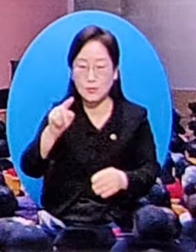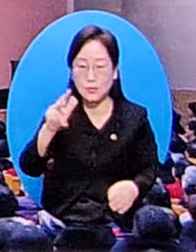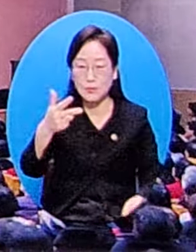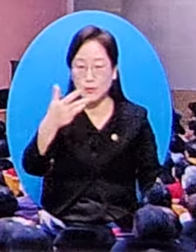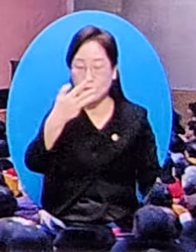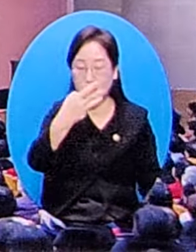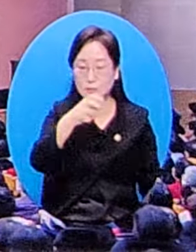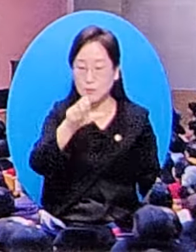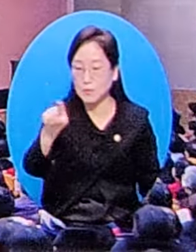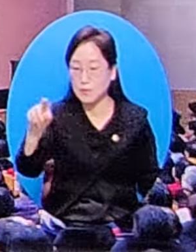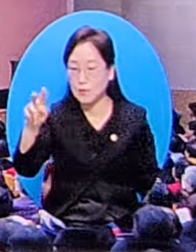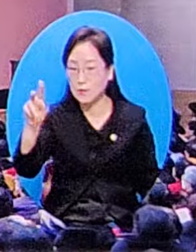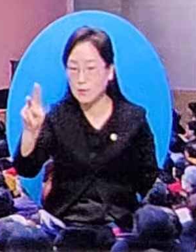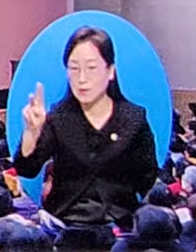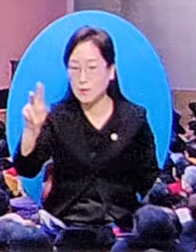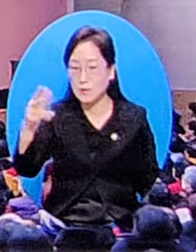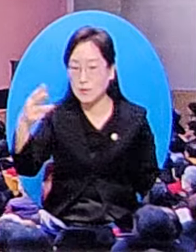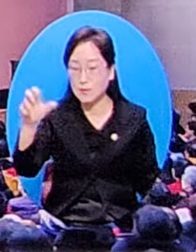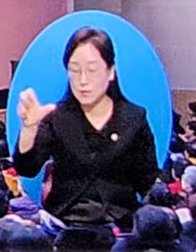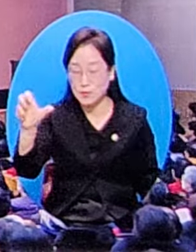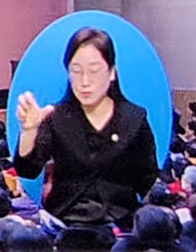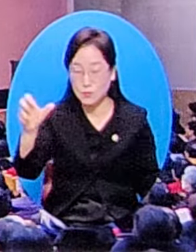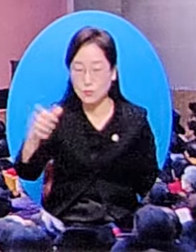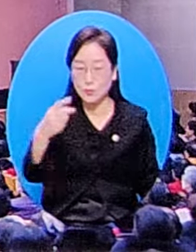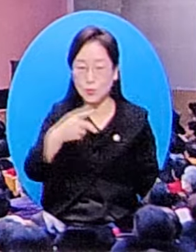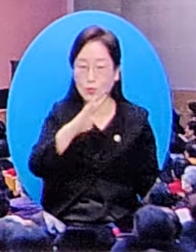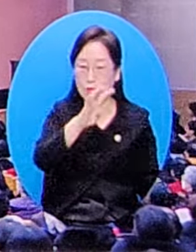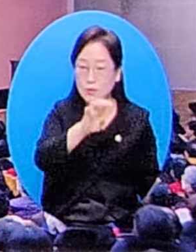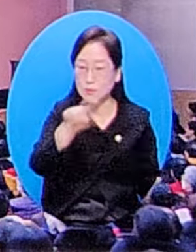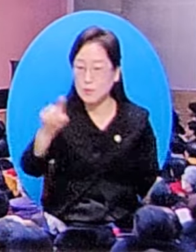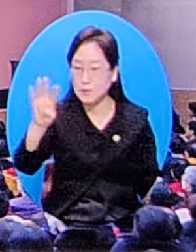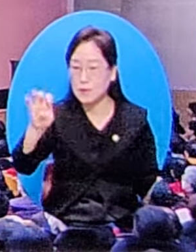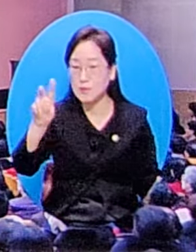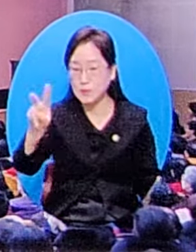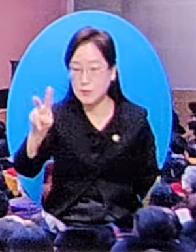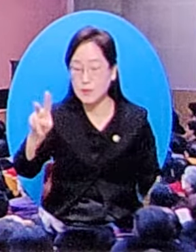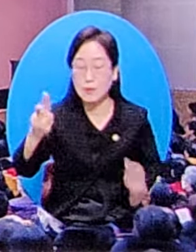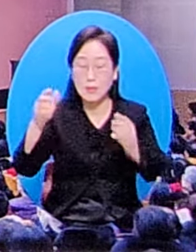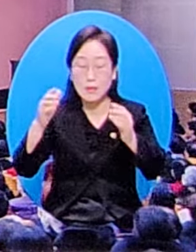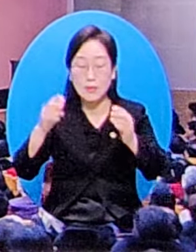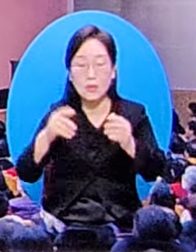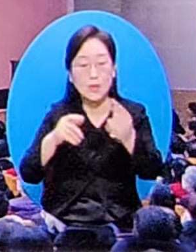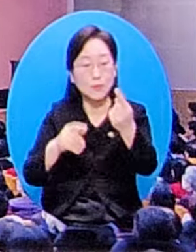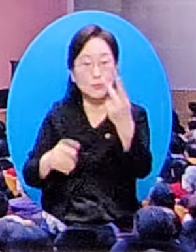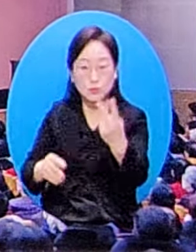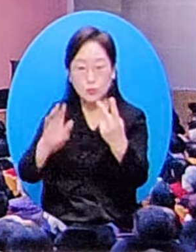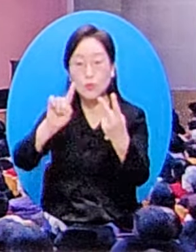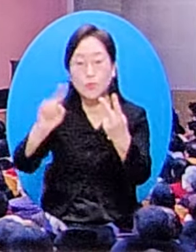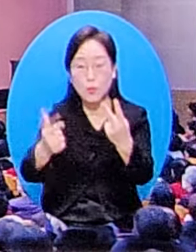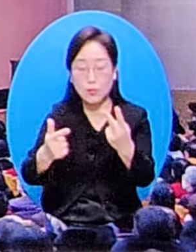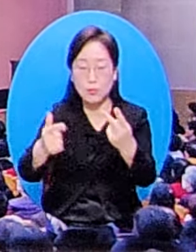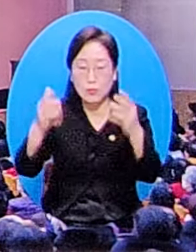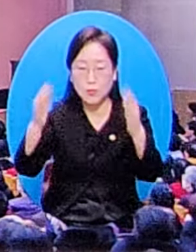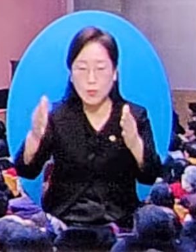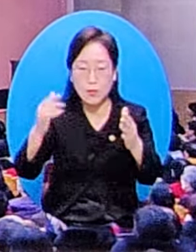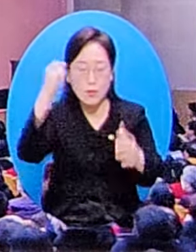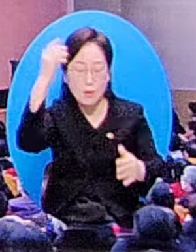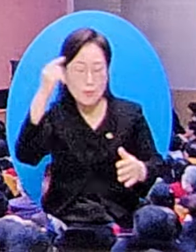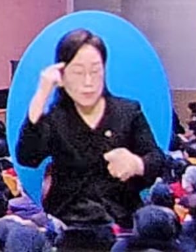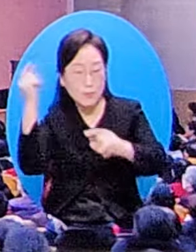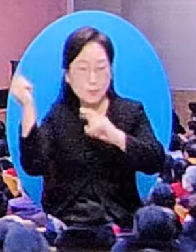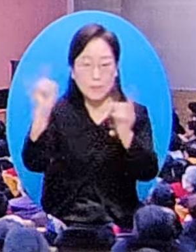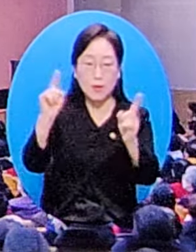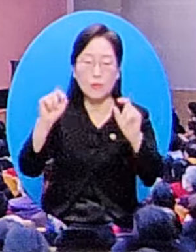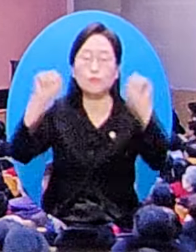1735년부터 36년, 1740년, 42년까지 두 번 또 미국의 큰 영적 대각성 운동이 일어났습니다. 이 대각성